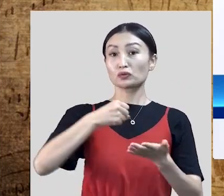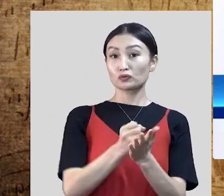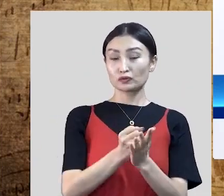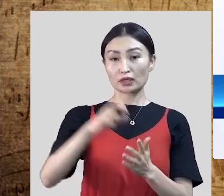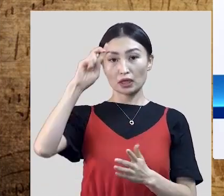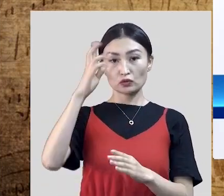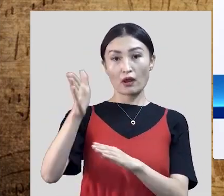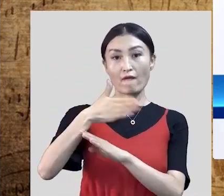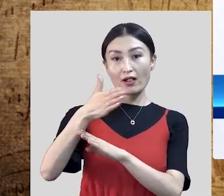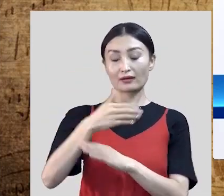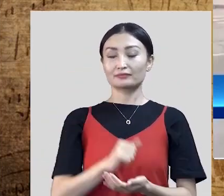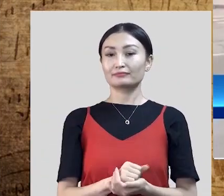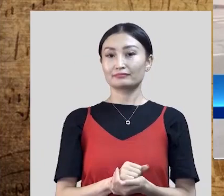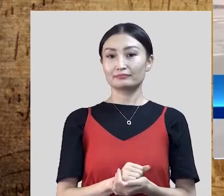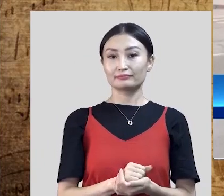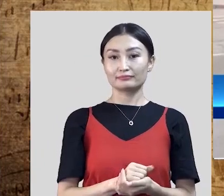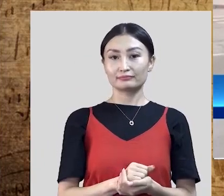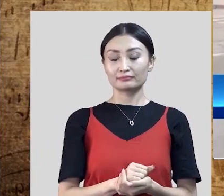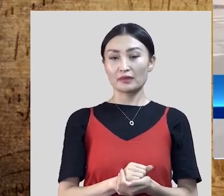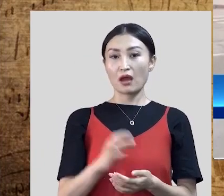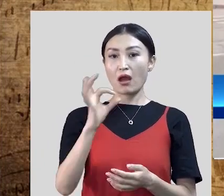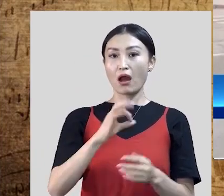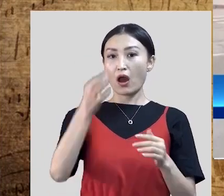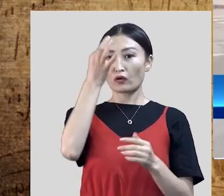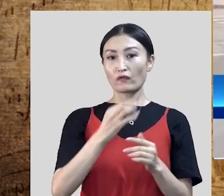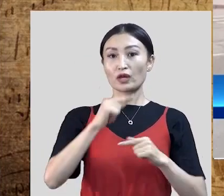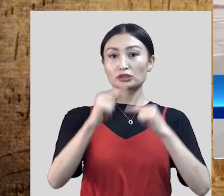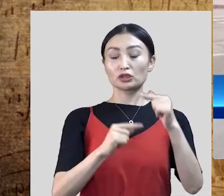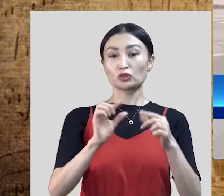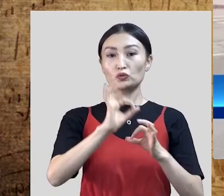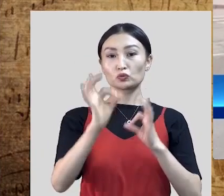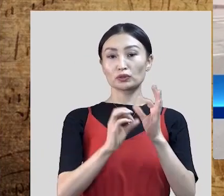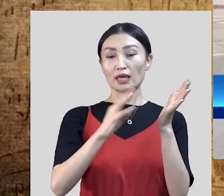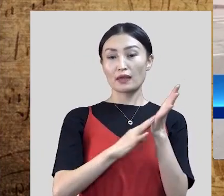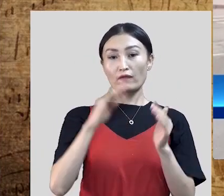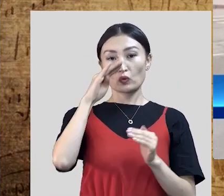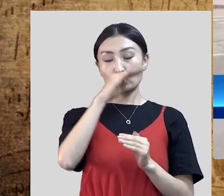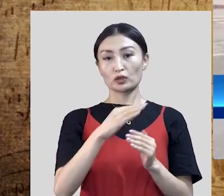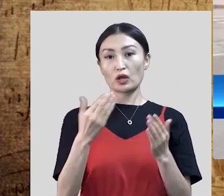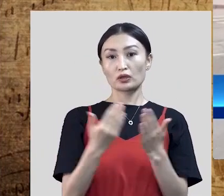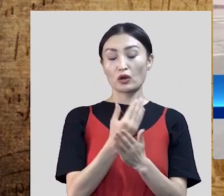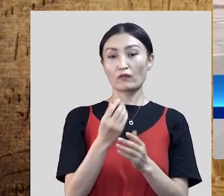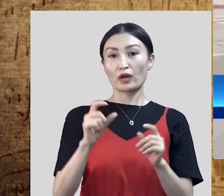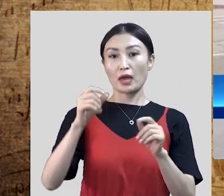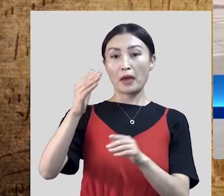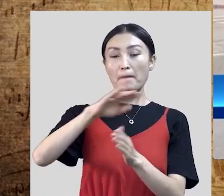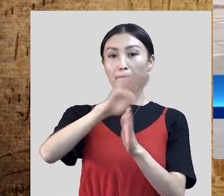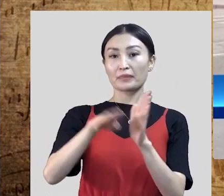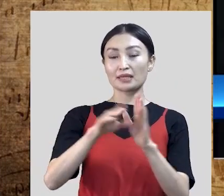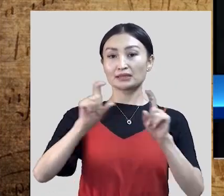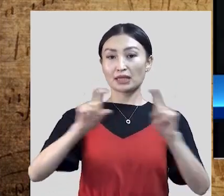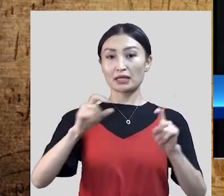утвержден государственный флаг. А ровно через сутки, в 9 часов утра, новое знамя поднялось над зданием Белого